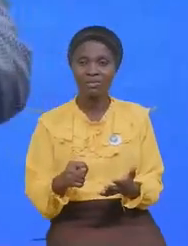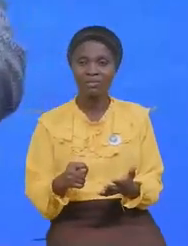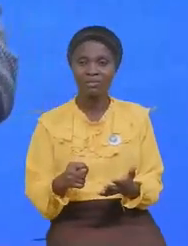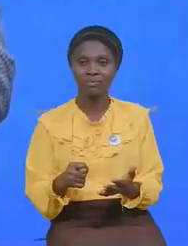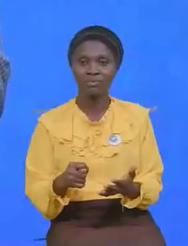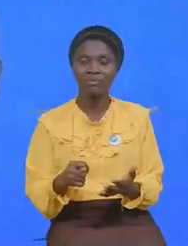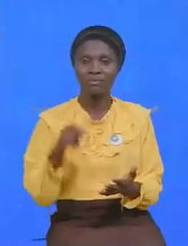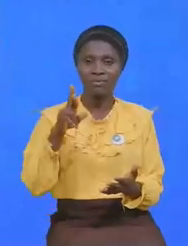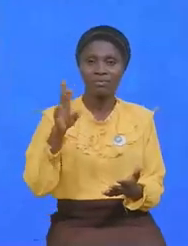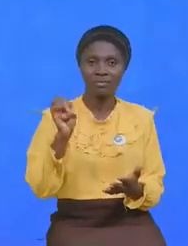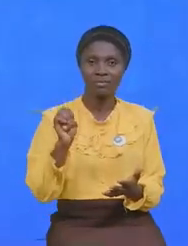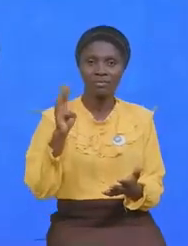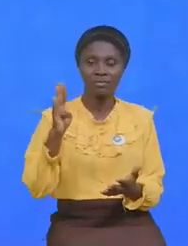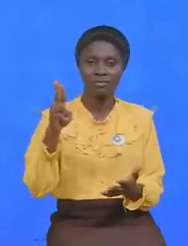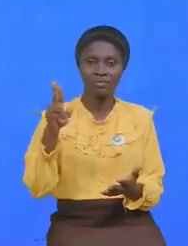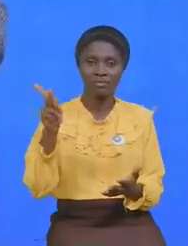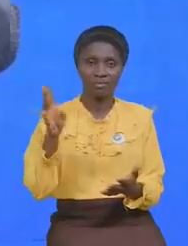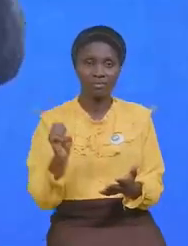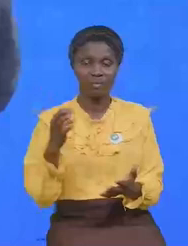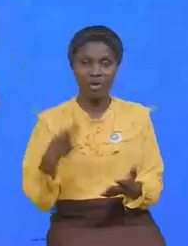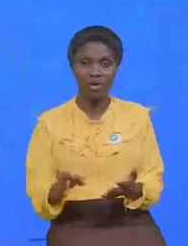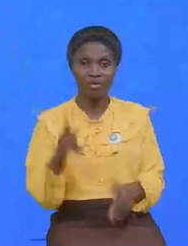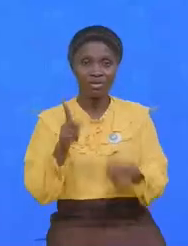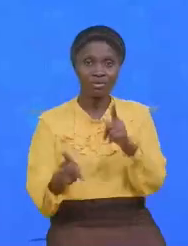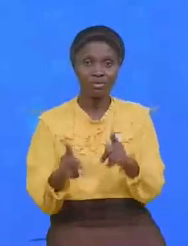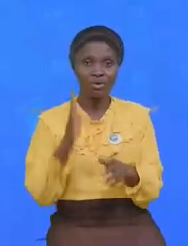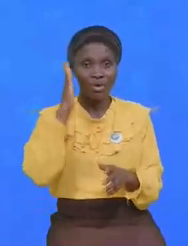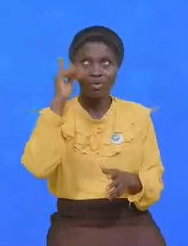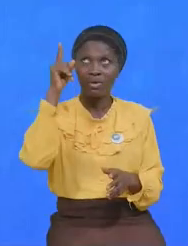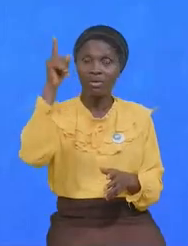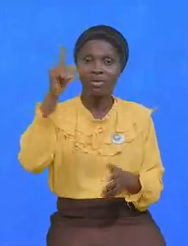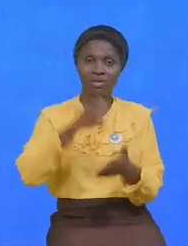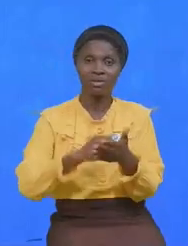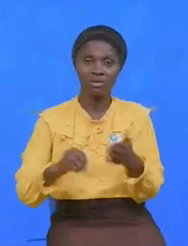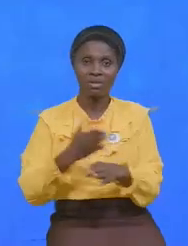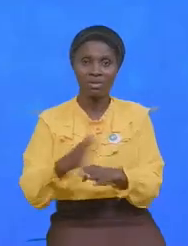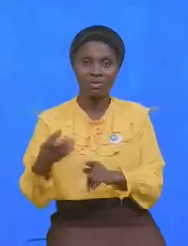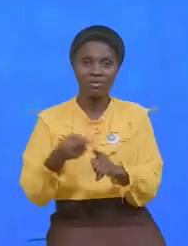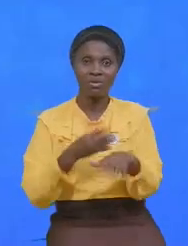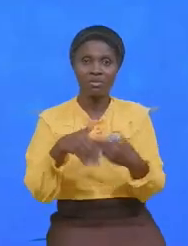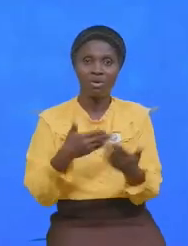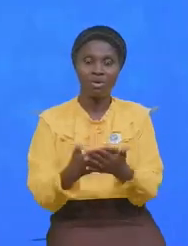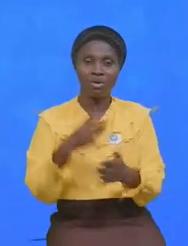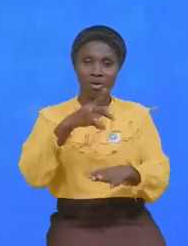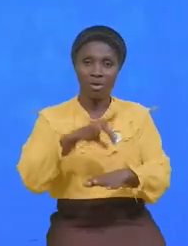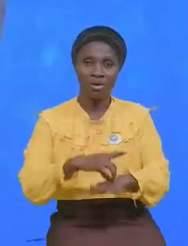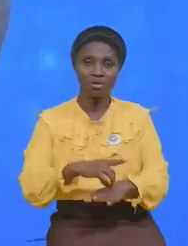Il fait disparaître de toute la terre l'opprobre de son peuple.